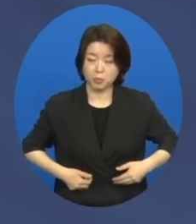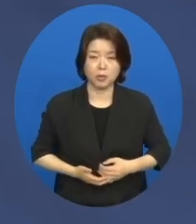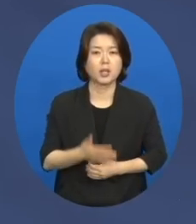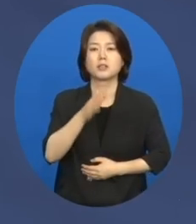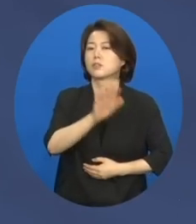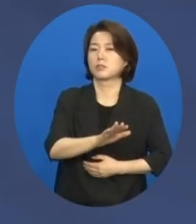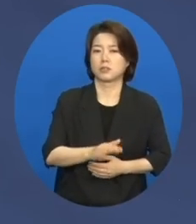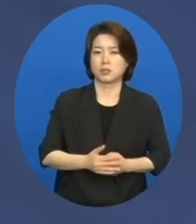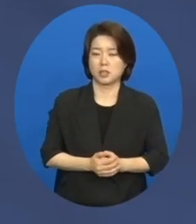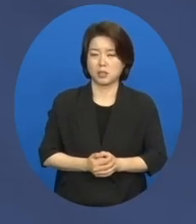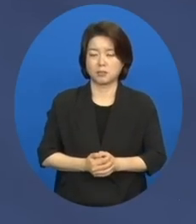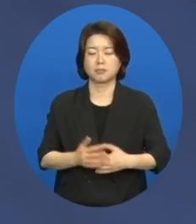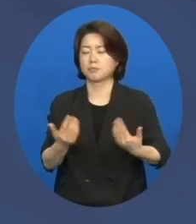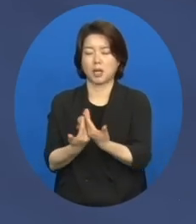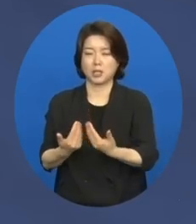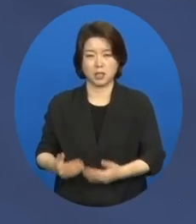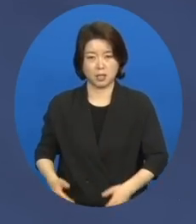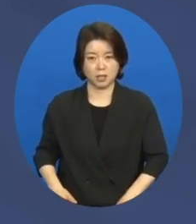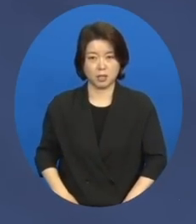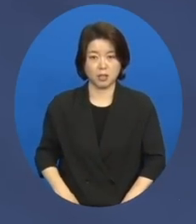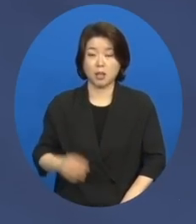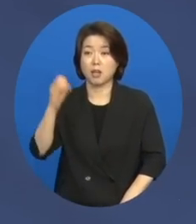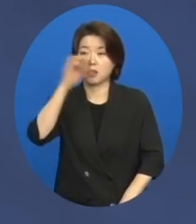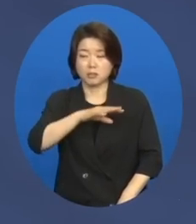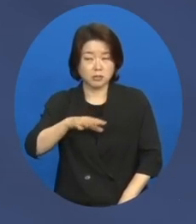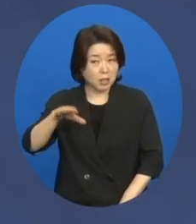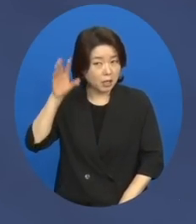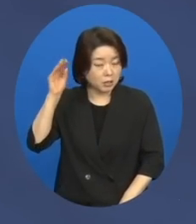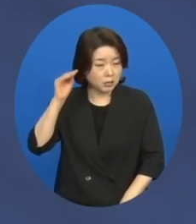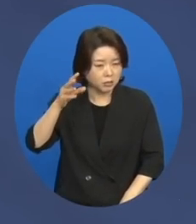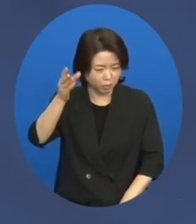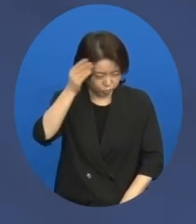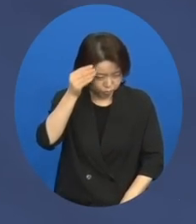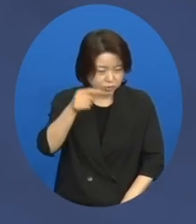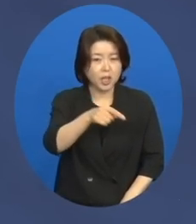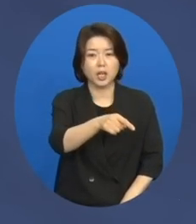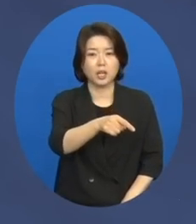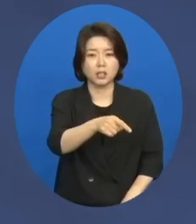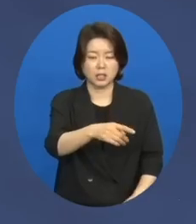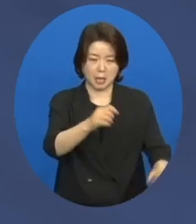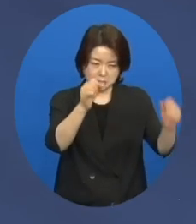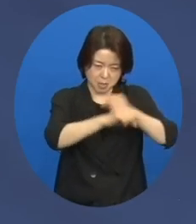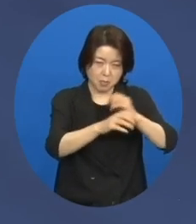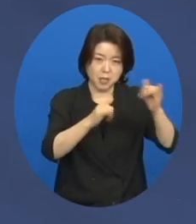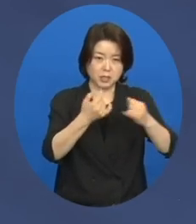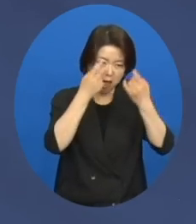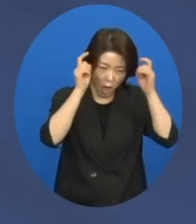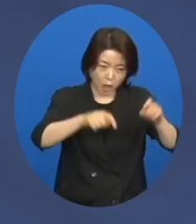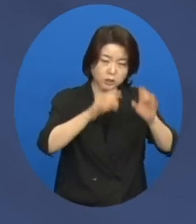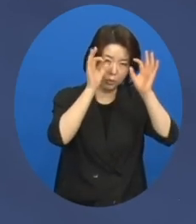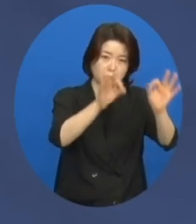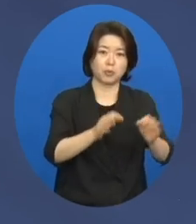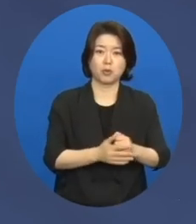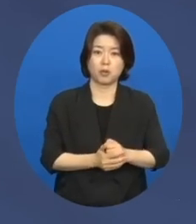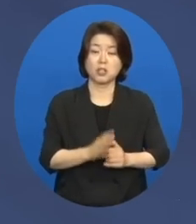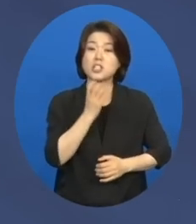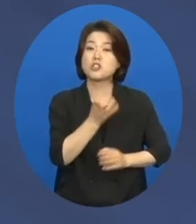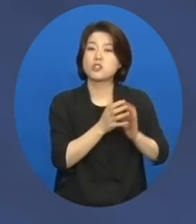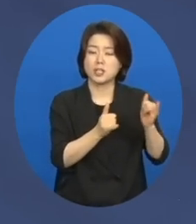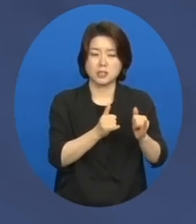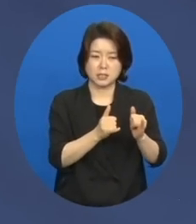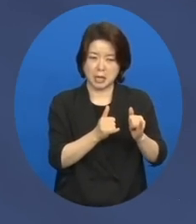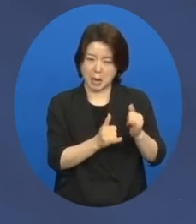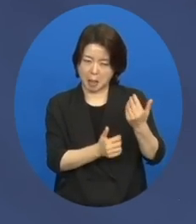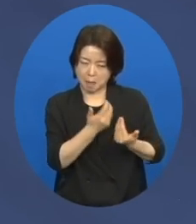그런데 거꾸로 그냥 들어도 무식하기 짝이 없는 멸망하는 자에게는 어리석어 보이는 유대인에게는